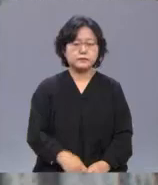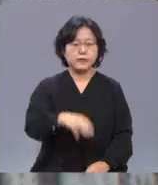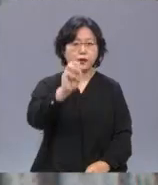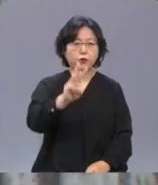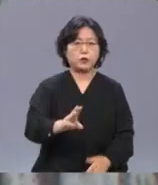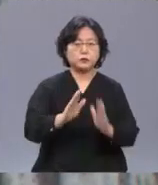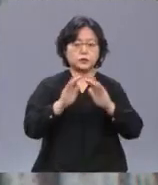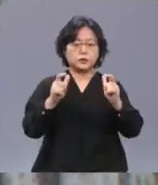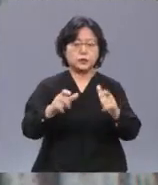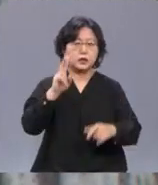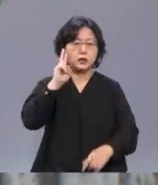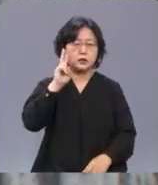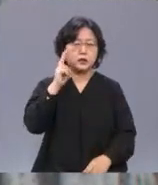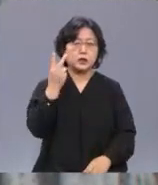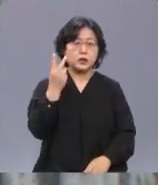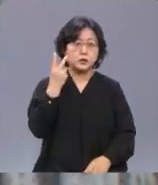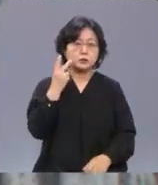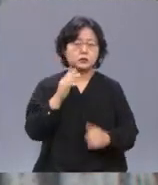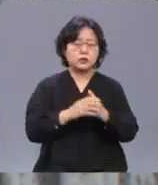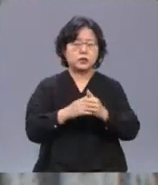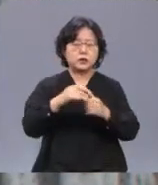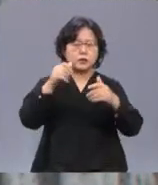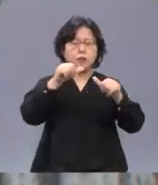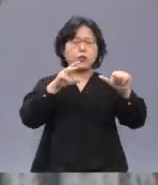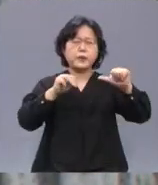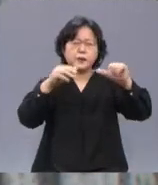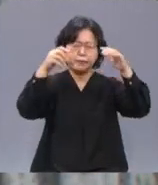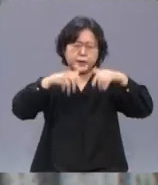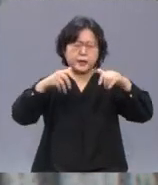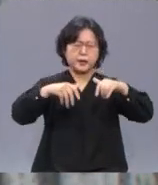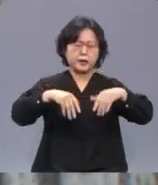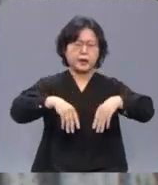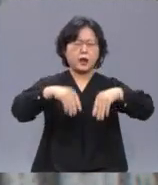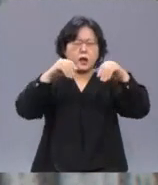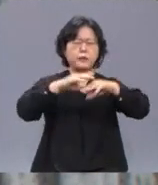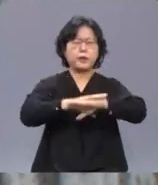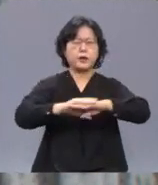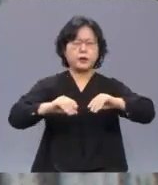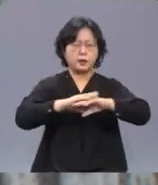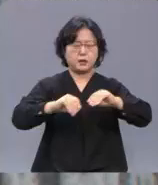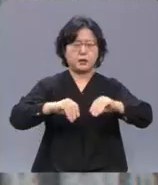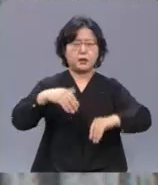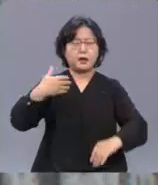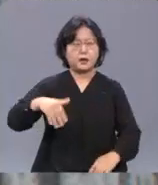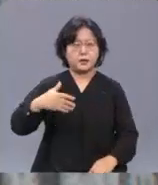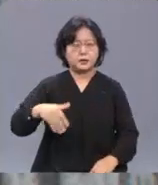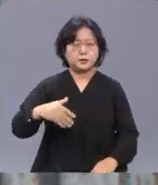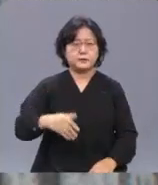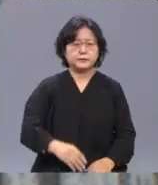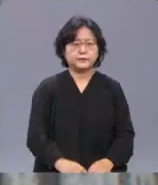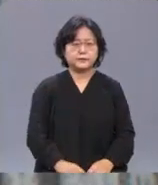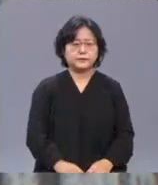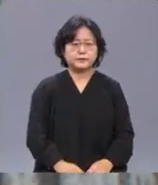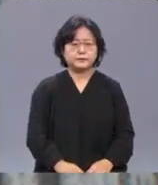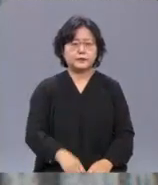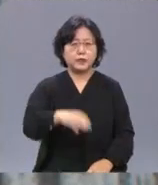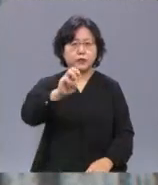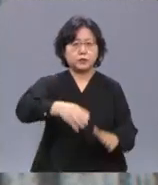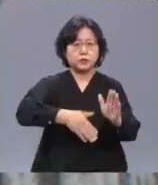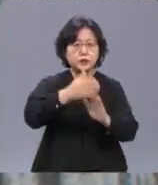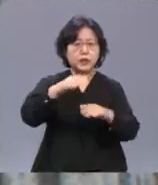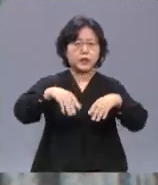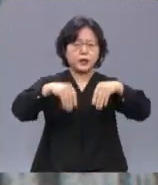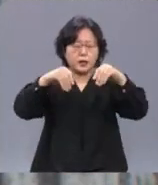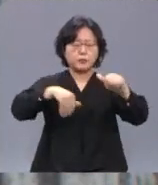광주와 전남 지역에 이틀 동안 5mm 안팎의 비가 내렸지만 극심한 가뭄을 해소하기에는 턱없이 부족합니다. 광주시가